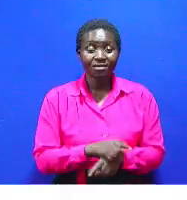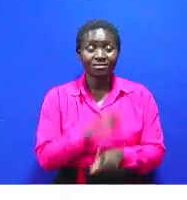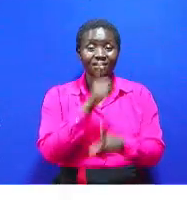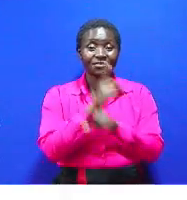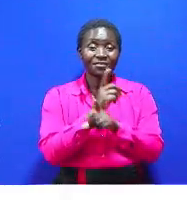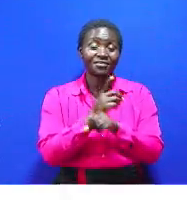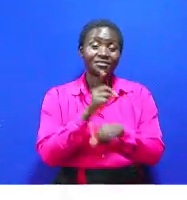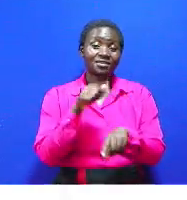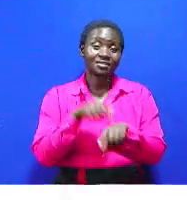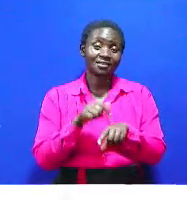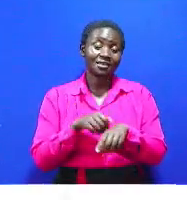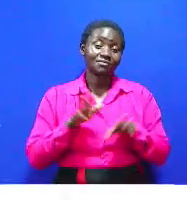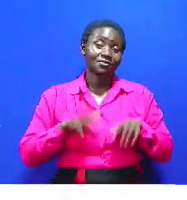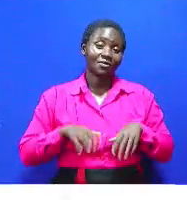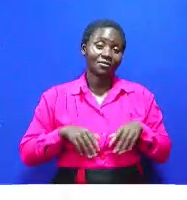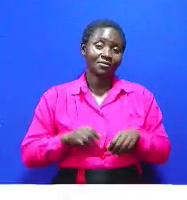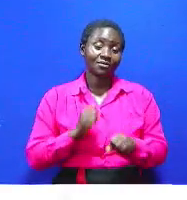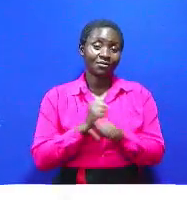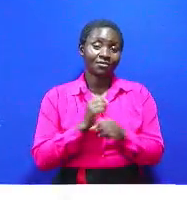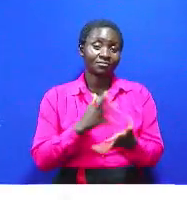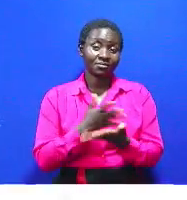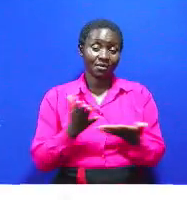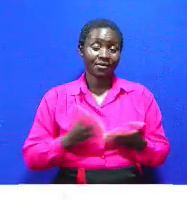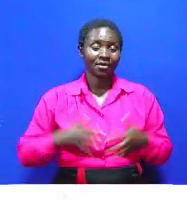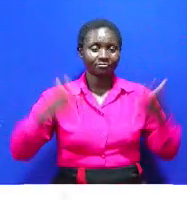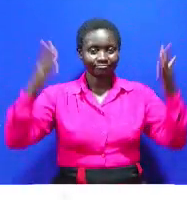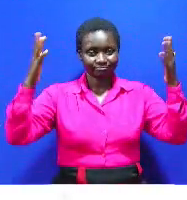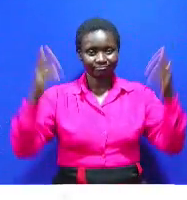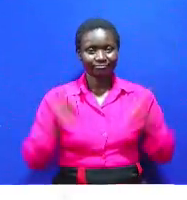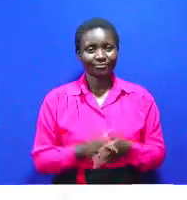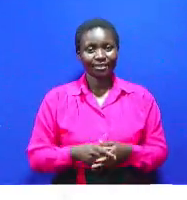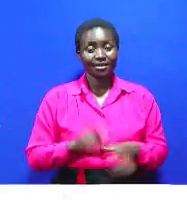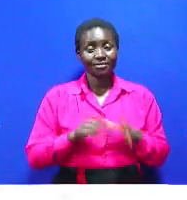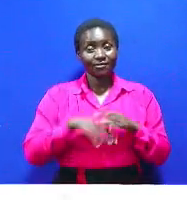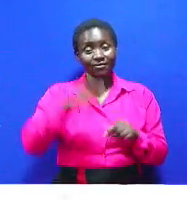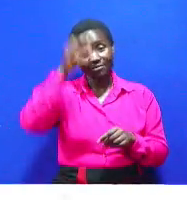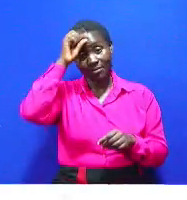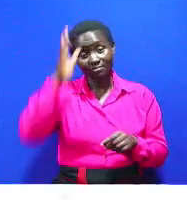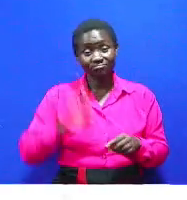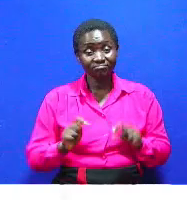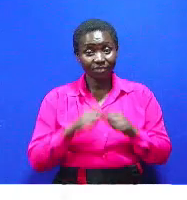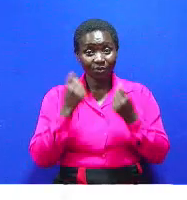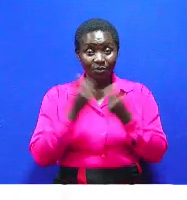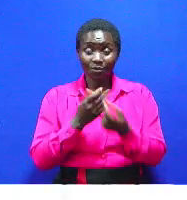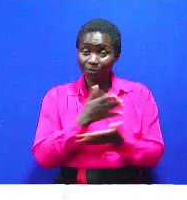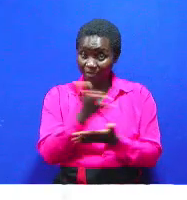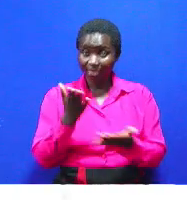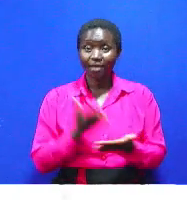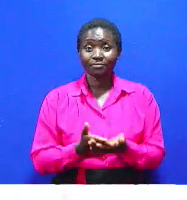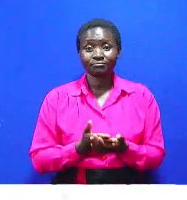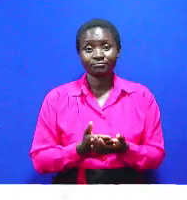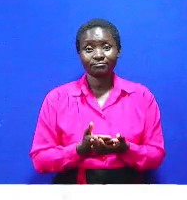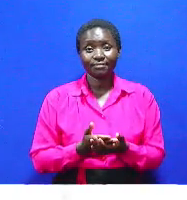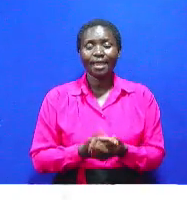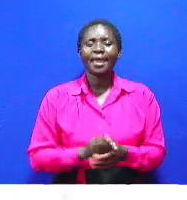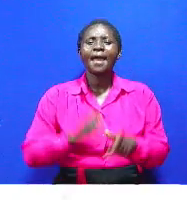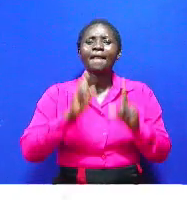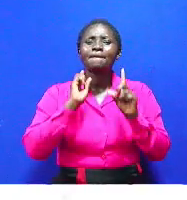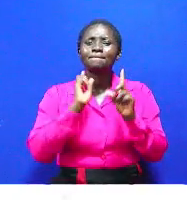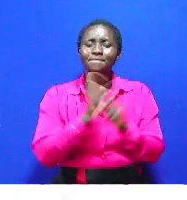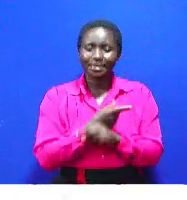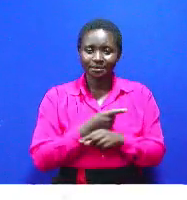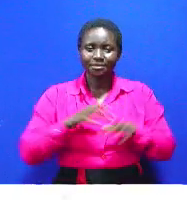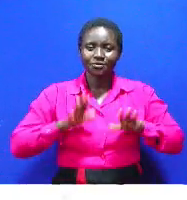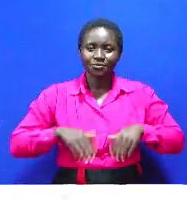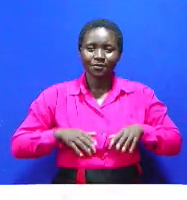ikakara to kokoboni gasi kuare ko tokorera onye na aye kuarura ase simba soye timu ei onya ko muro lakini abangina na basaye